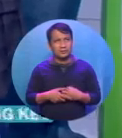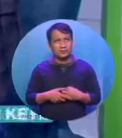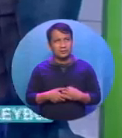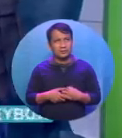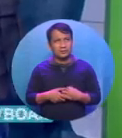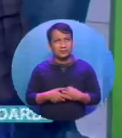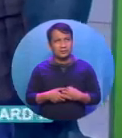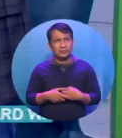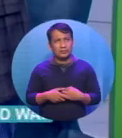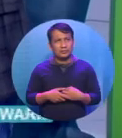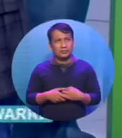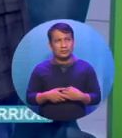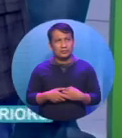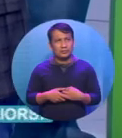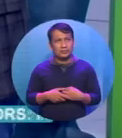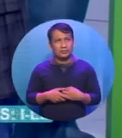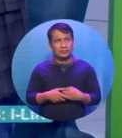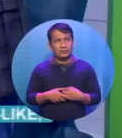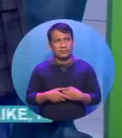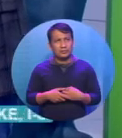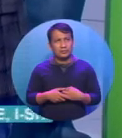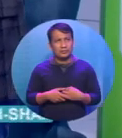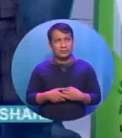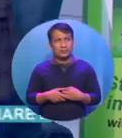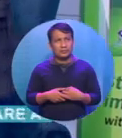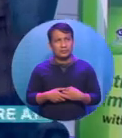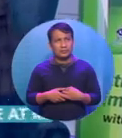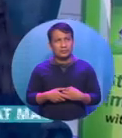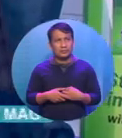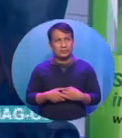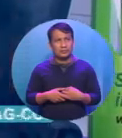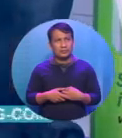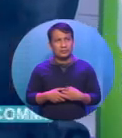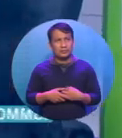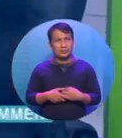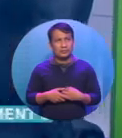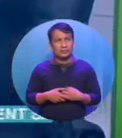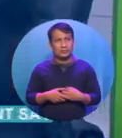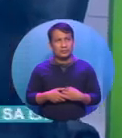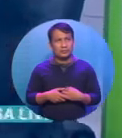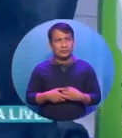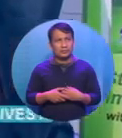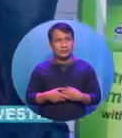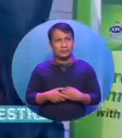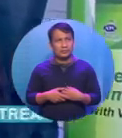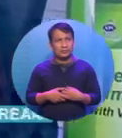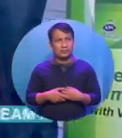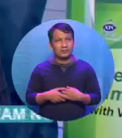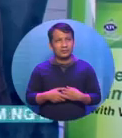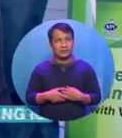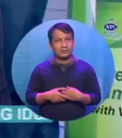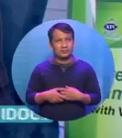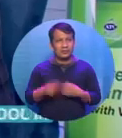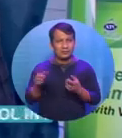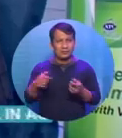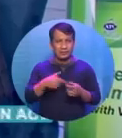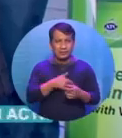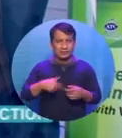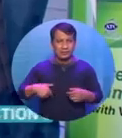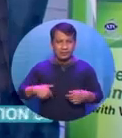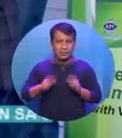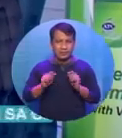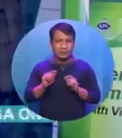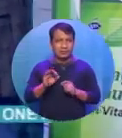Ayun na po, wala po ng signal. Wait lang po. Ay, wait naka lang. Po, naka, ano po, naka, naka-block po,